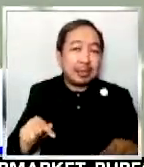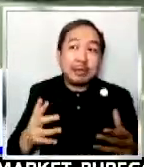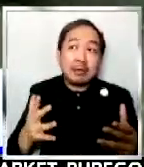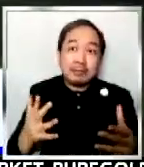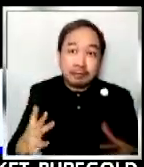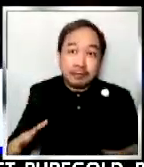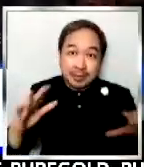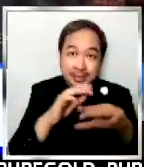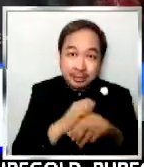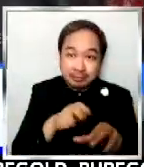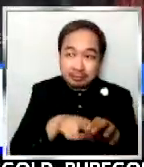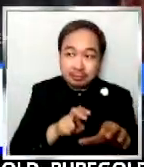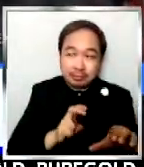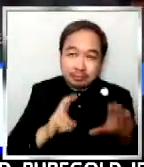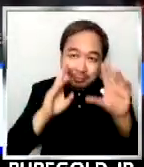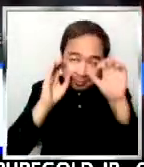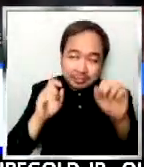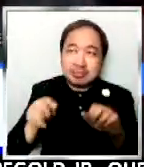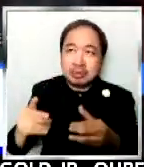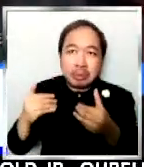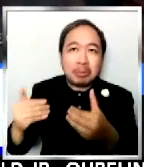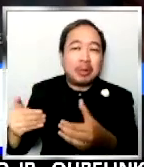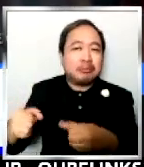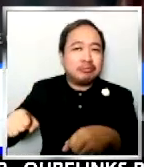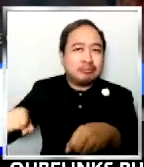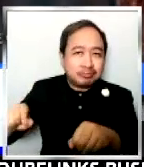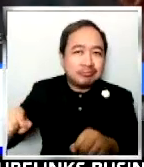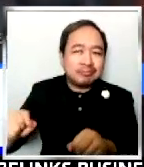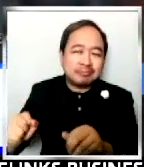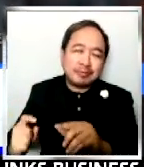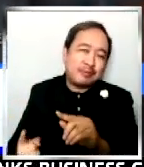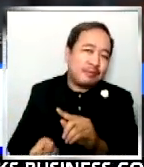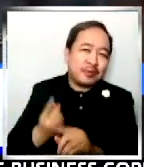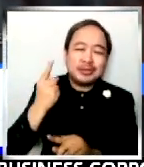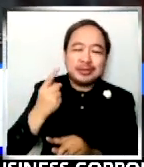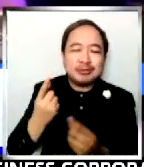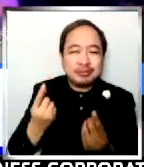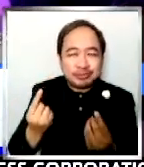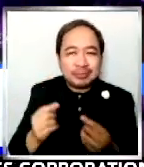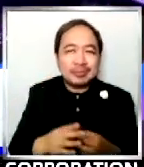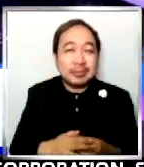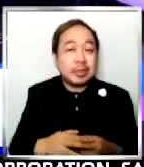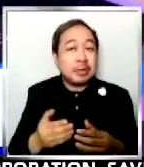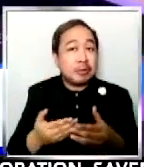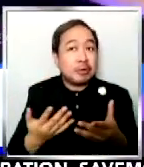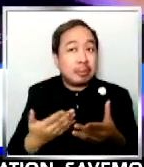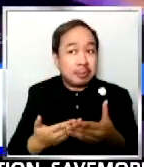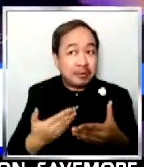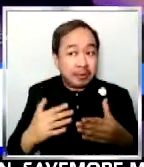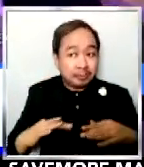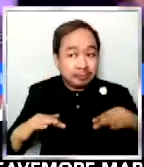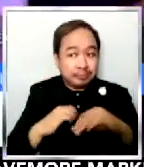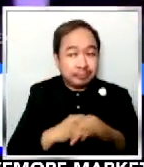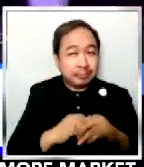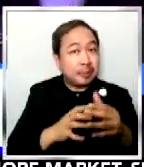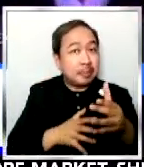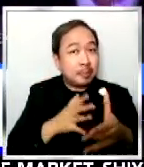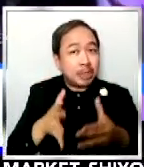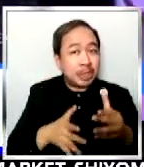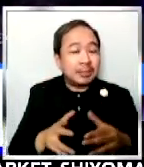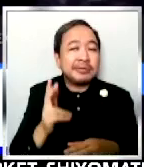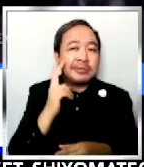kanyang termino. Bago matapos ang pagtitipon, ay nagpasalamat din si Duterte sa lahat ng naging bahagi ng